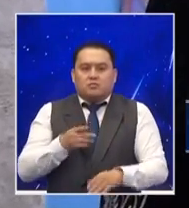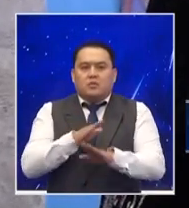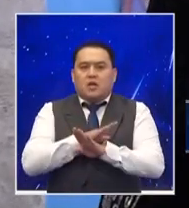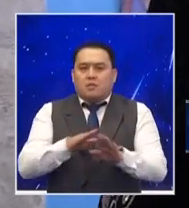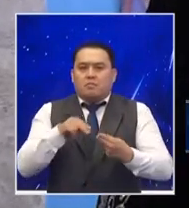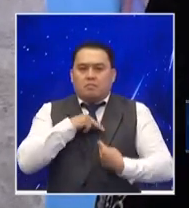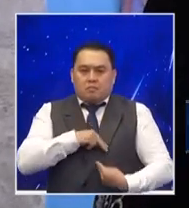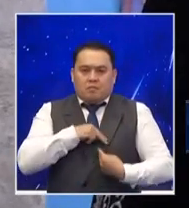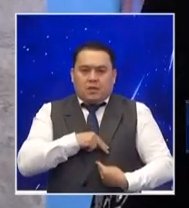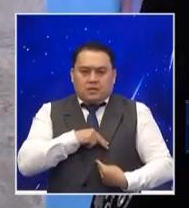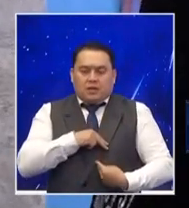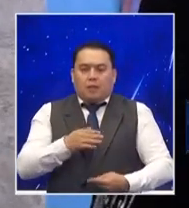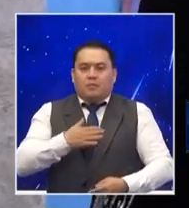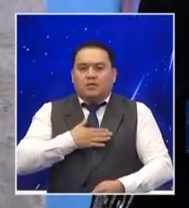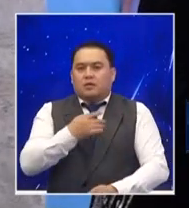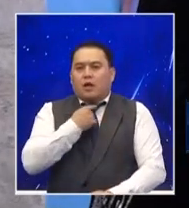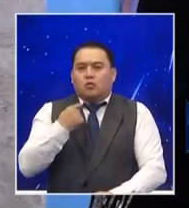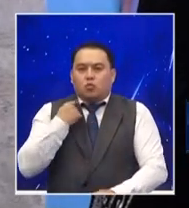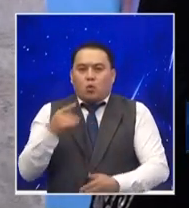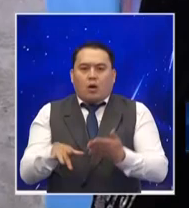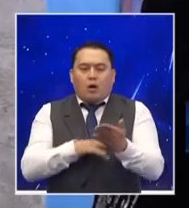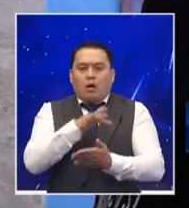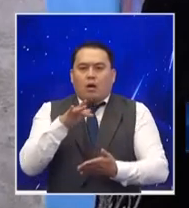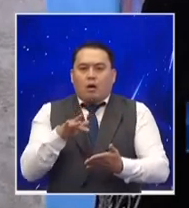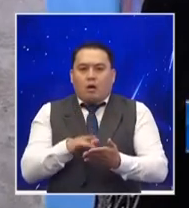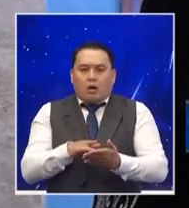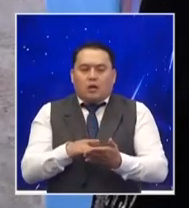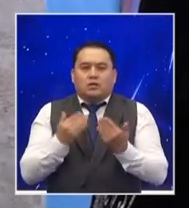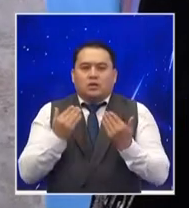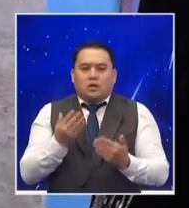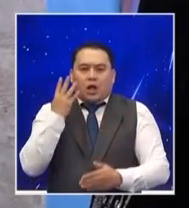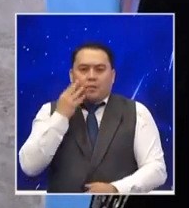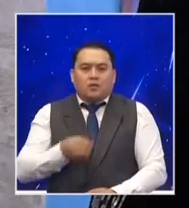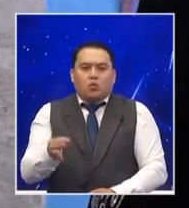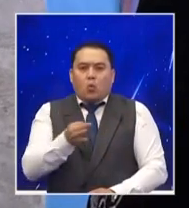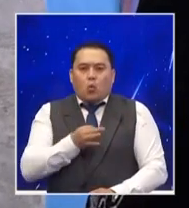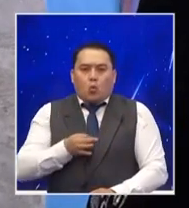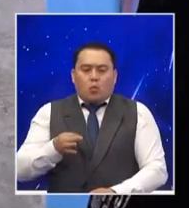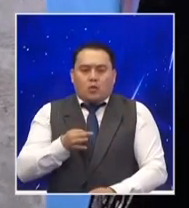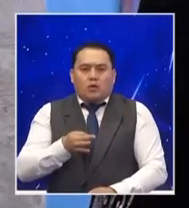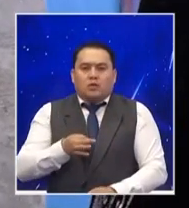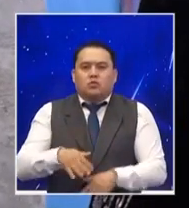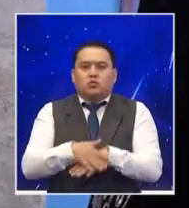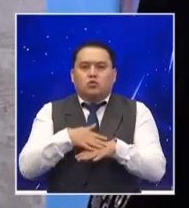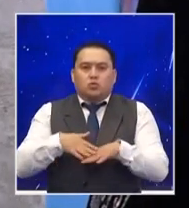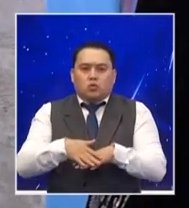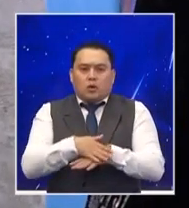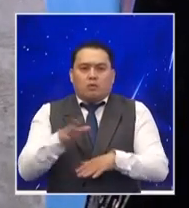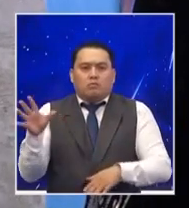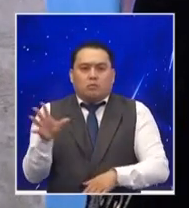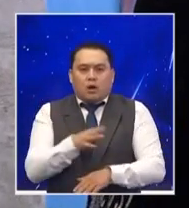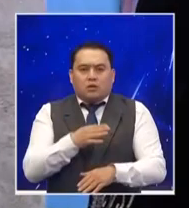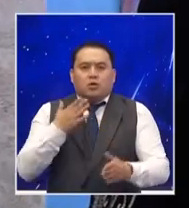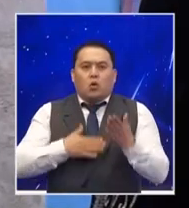еңбегім емес, біздің Талдықорған бұрынғы қазіргі Алматы облысының тұрғындарының